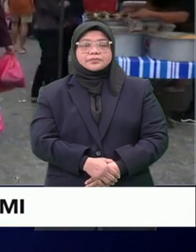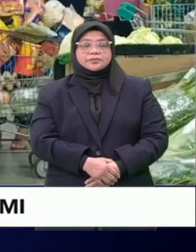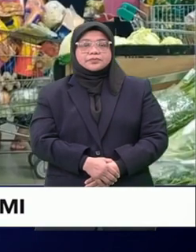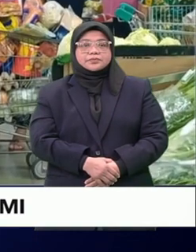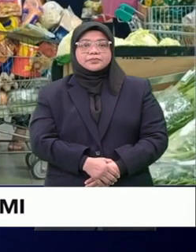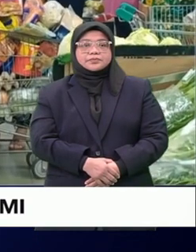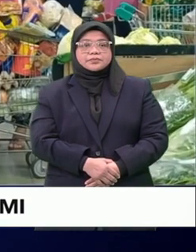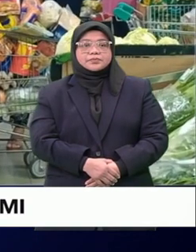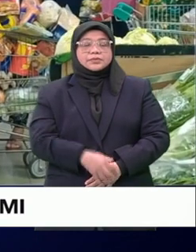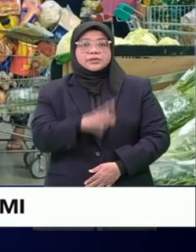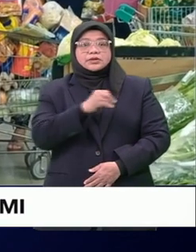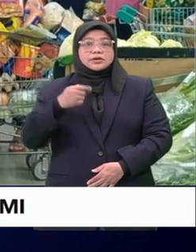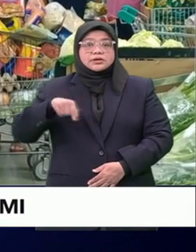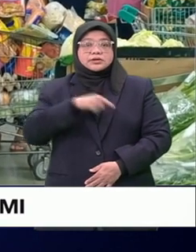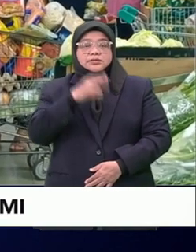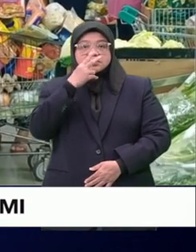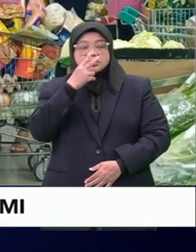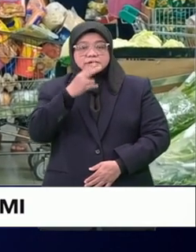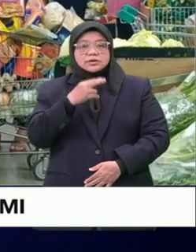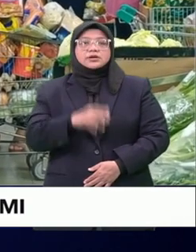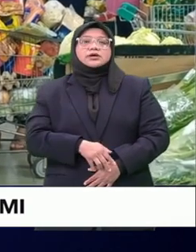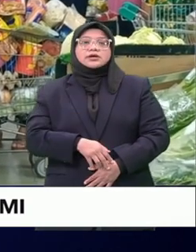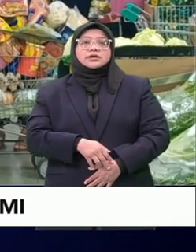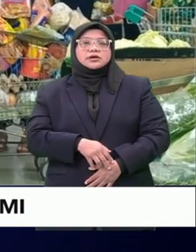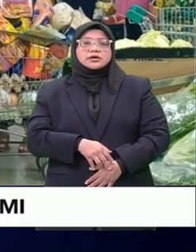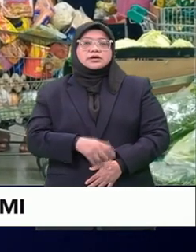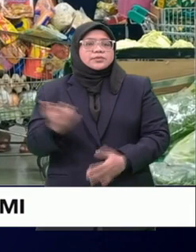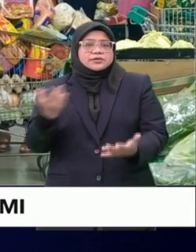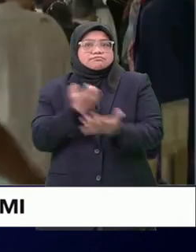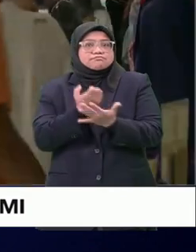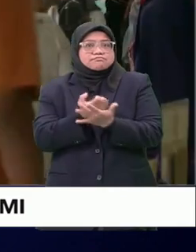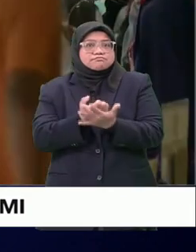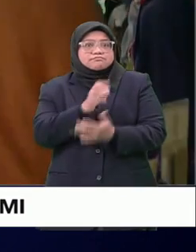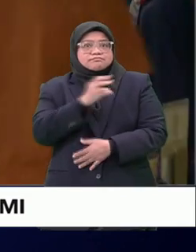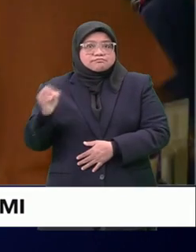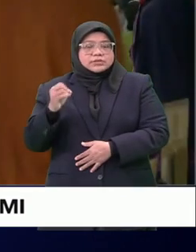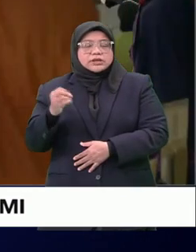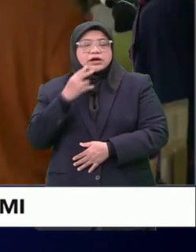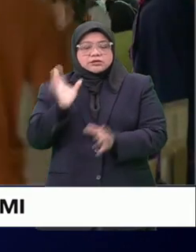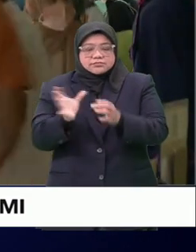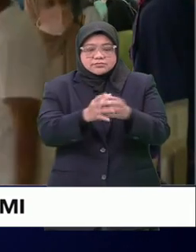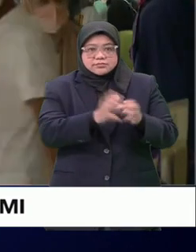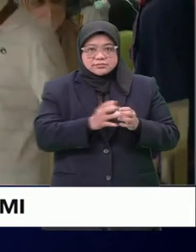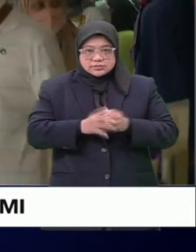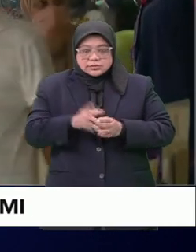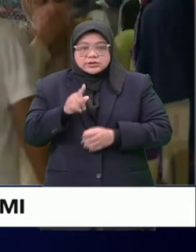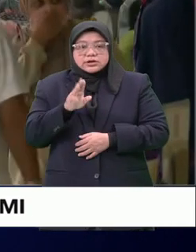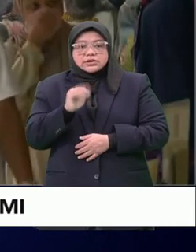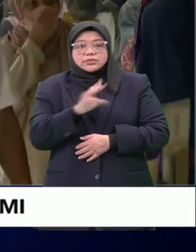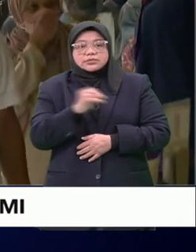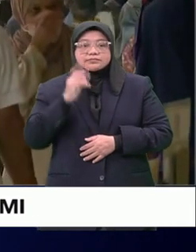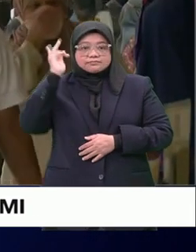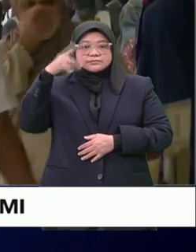rasional ekonomi itu sendiri, tapi banyak sentimen-sentimen yang bersifat apa perkauman, sentimen bersifat apa ni,